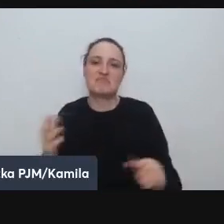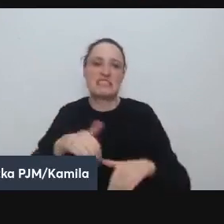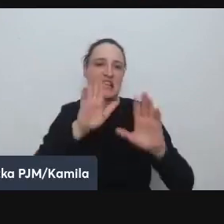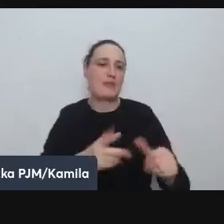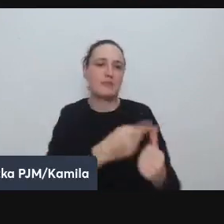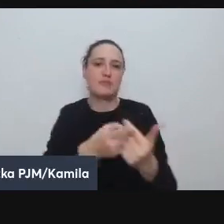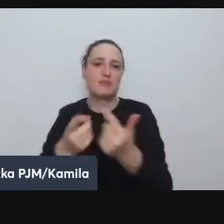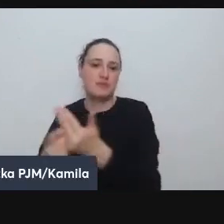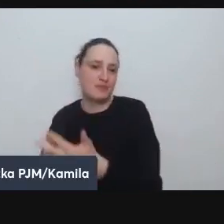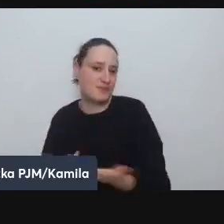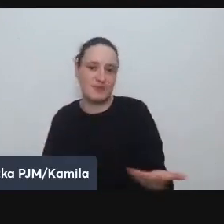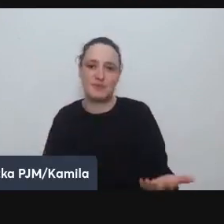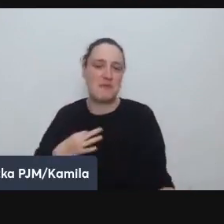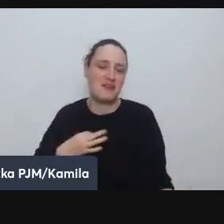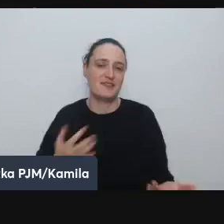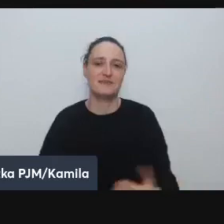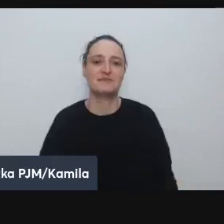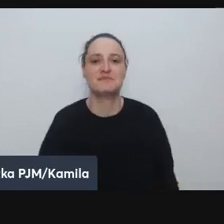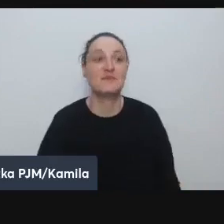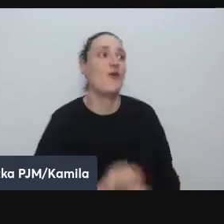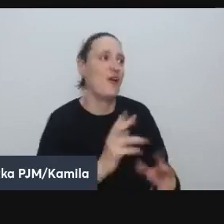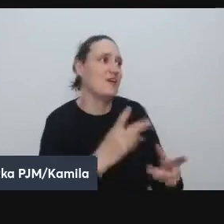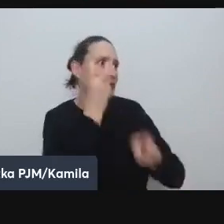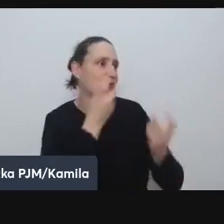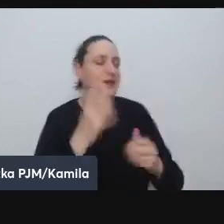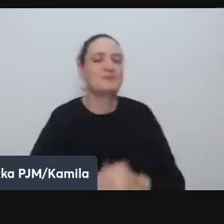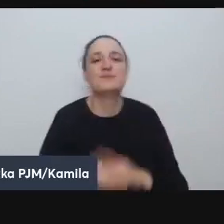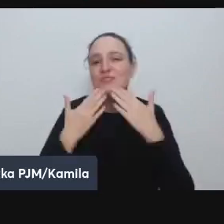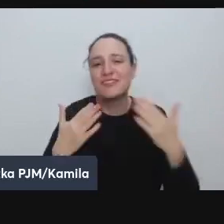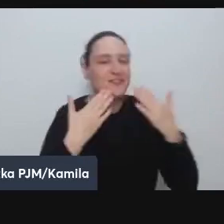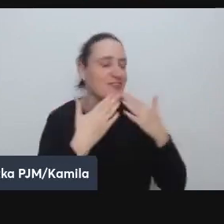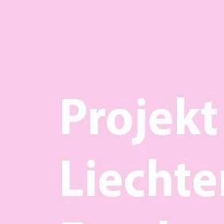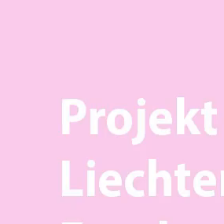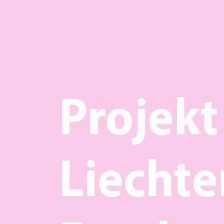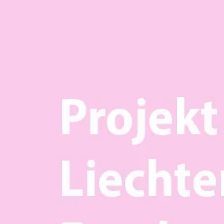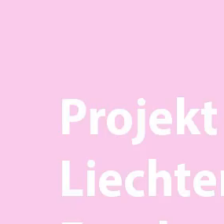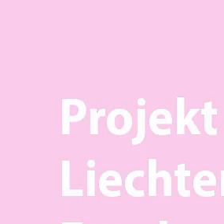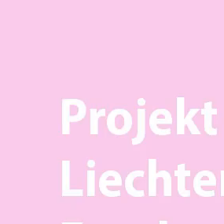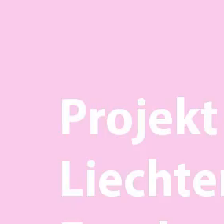zabieram się do szukania. Dzięki wielkie dziewczyny. Dzięki. Dzięki.